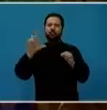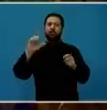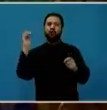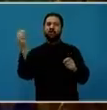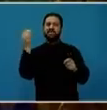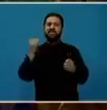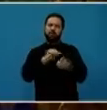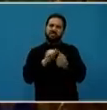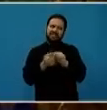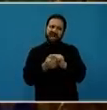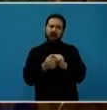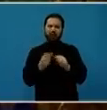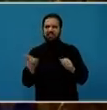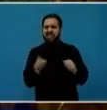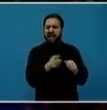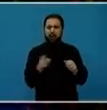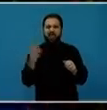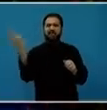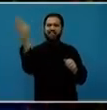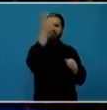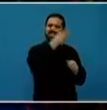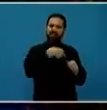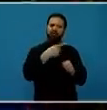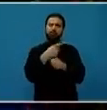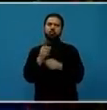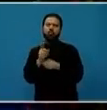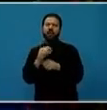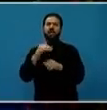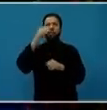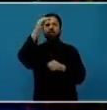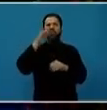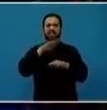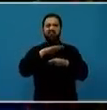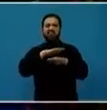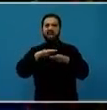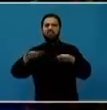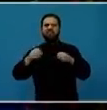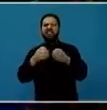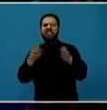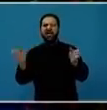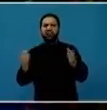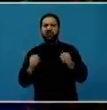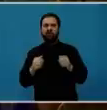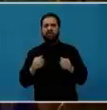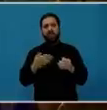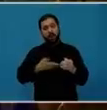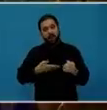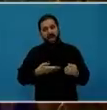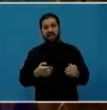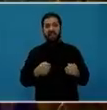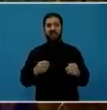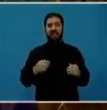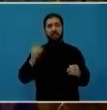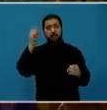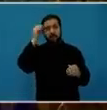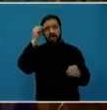sau căutăm să înțelegem lucrurile mai mult la suprafață. Mă refeream la faptul că, iată, un